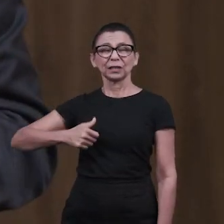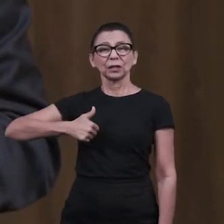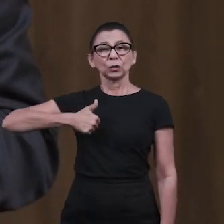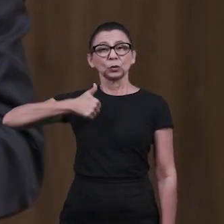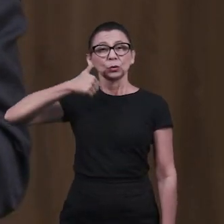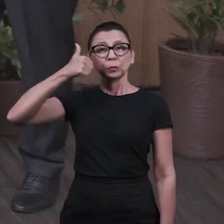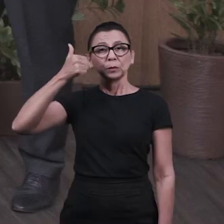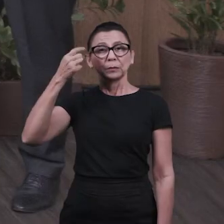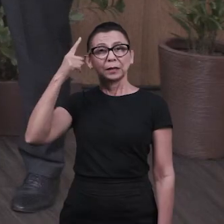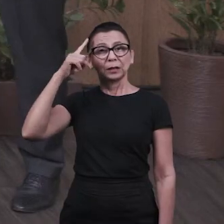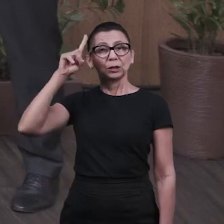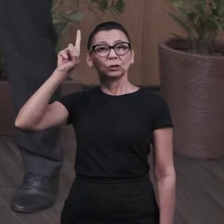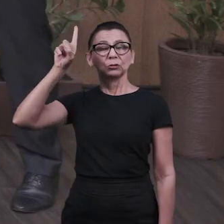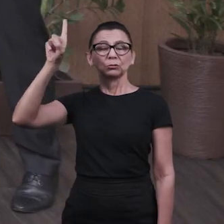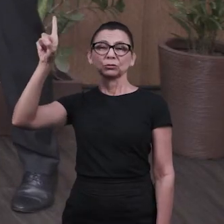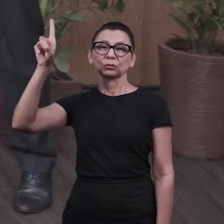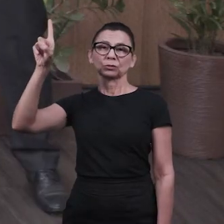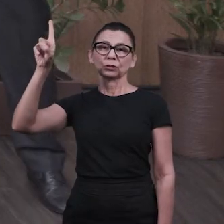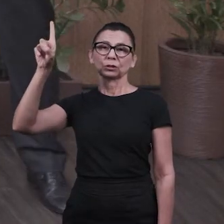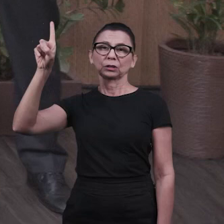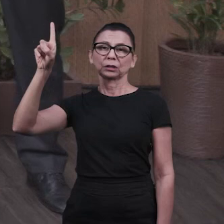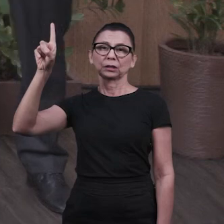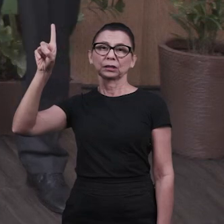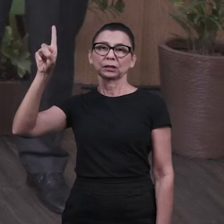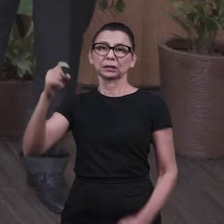de l'Église.